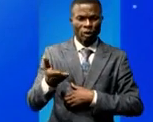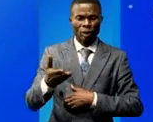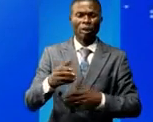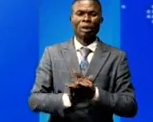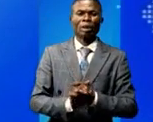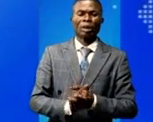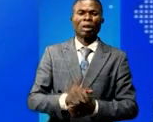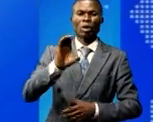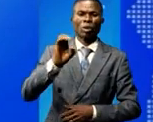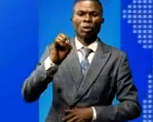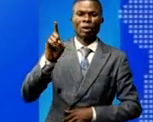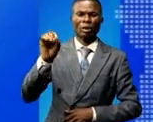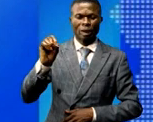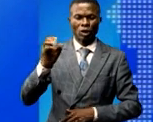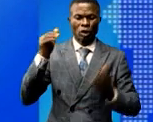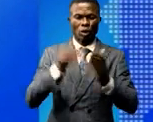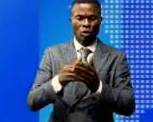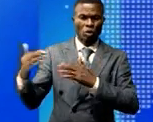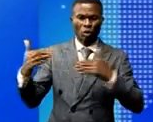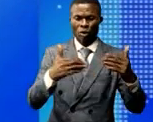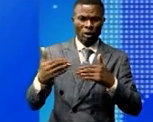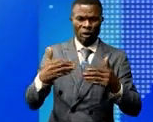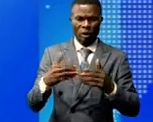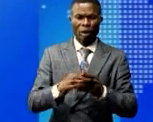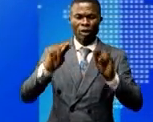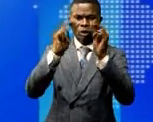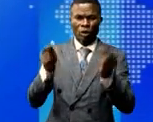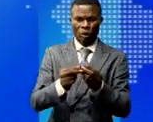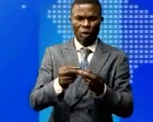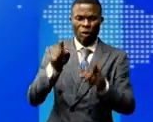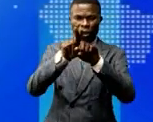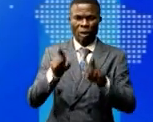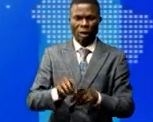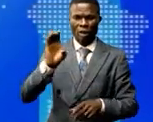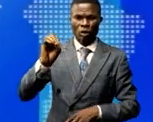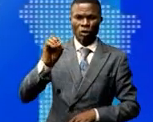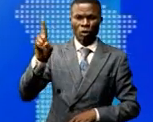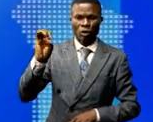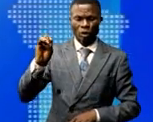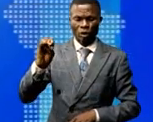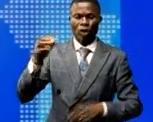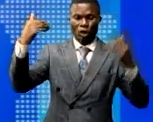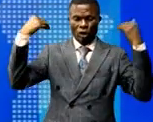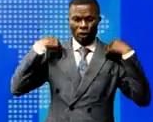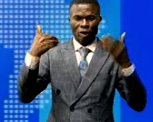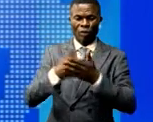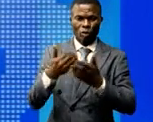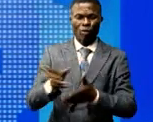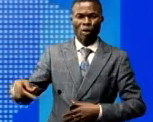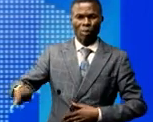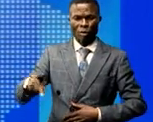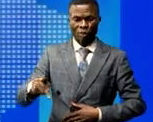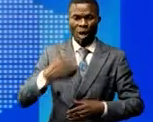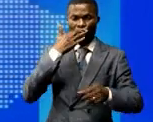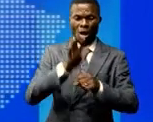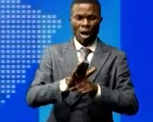les FRDC contre les positions de la milice FRPI et Codeco. Le nouveau gouverneur militaire de la province de l'Ituri a rassuré la